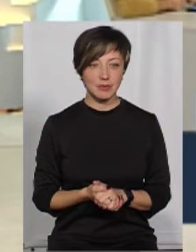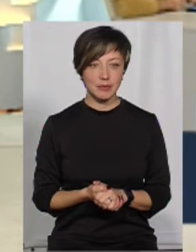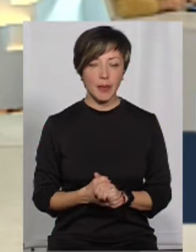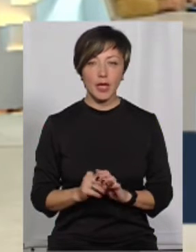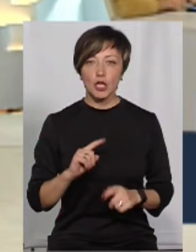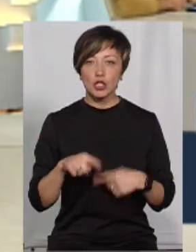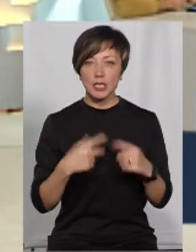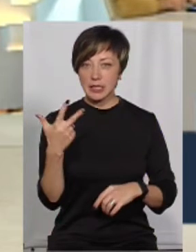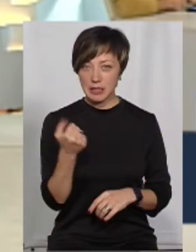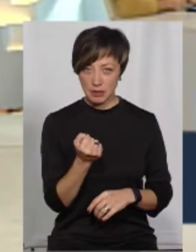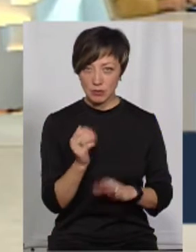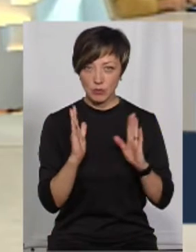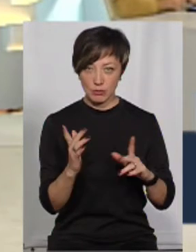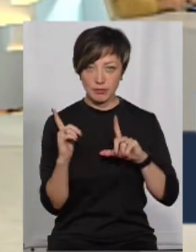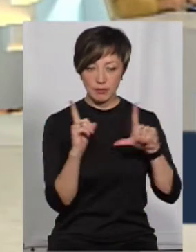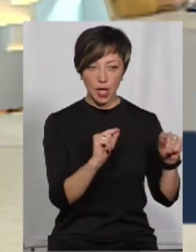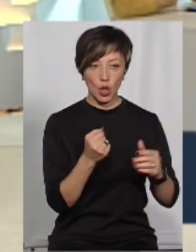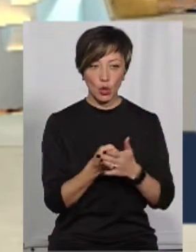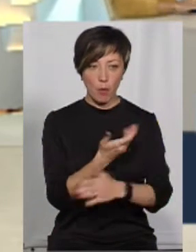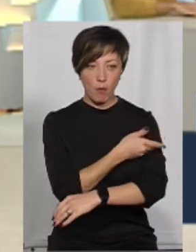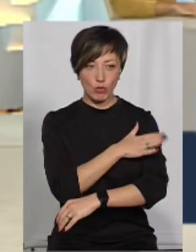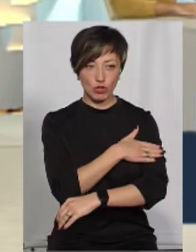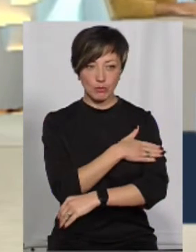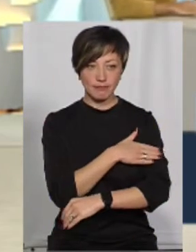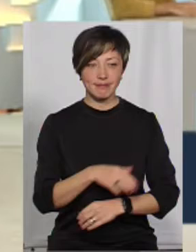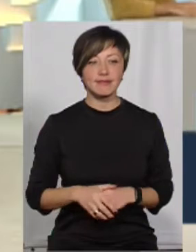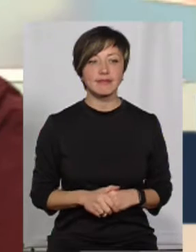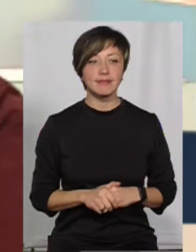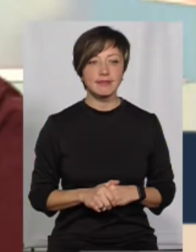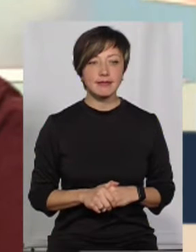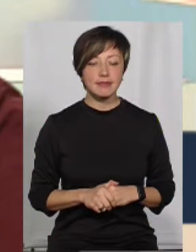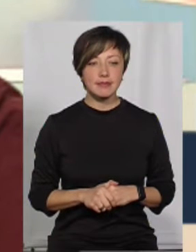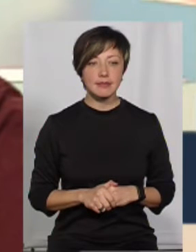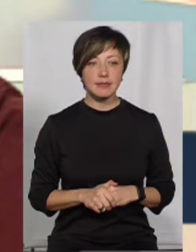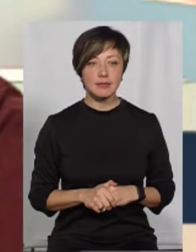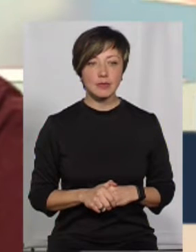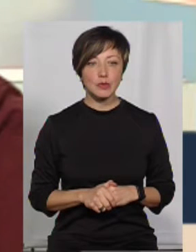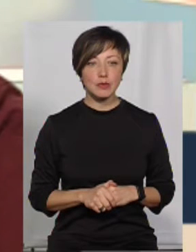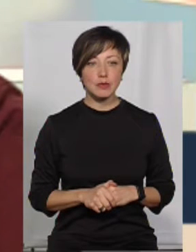Через 3 тижні ми маємо поїздку до Польщі. Це ви анонсуєте? Угу. Так.